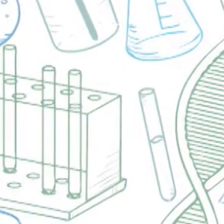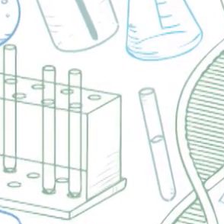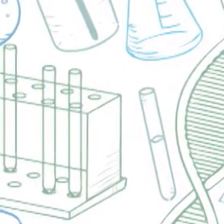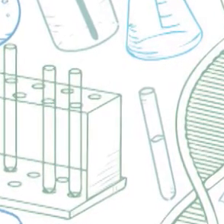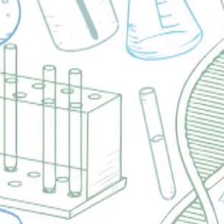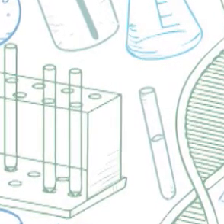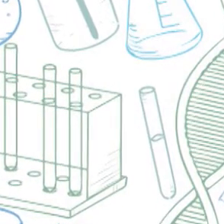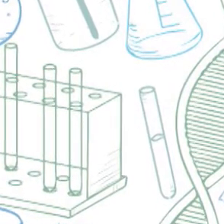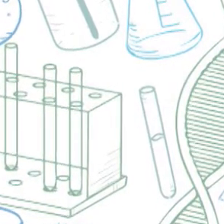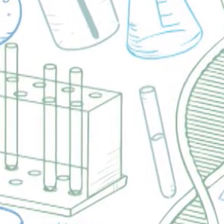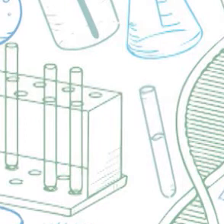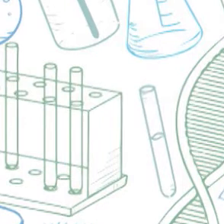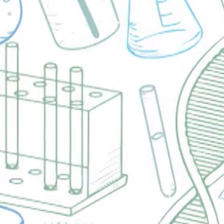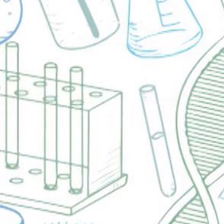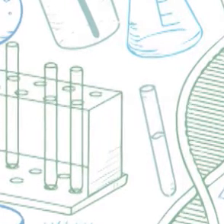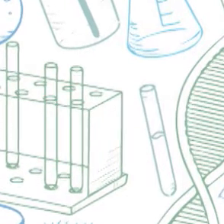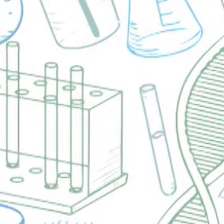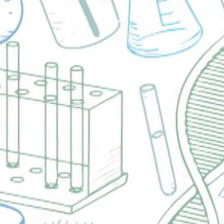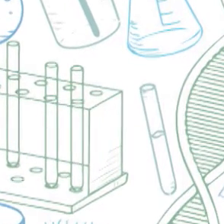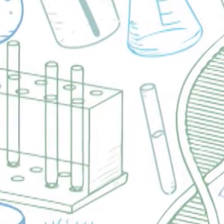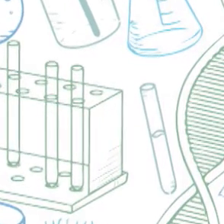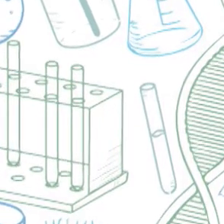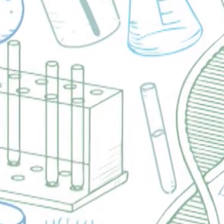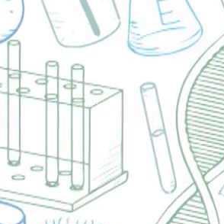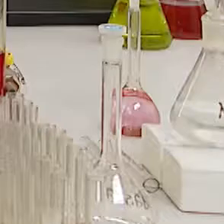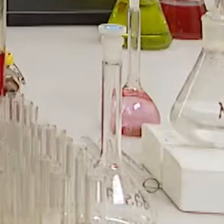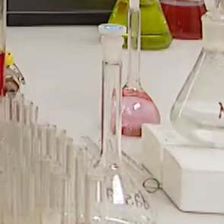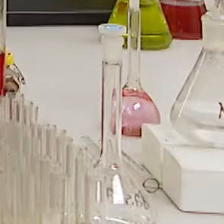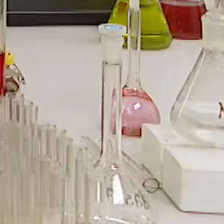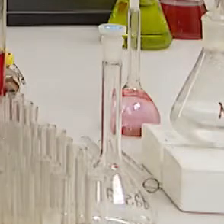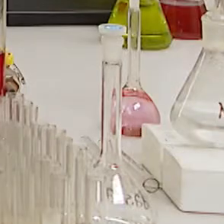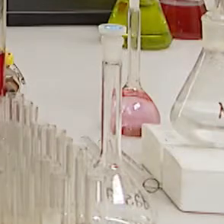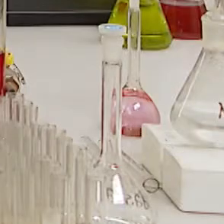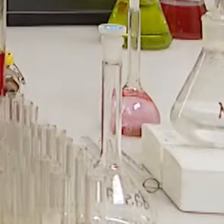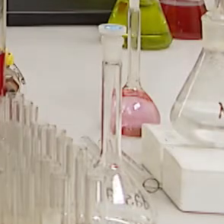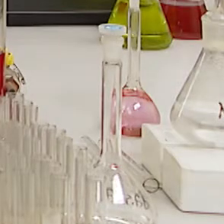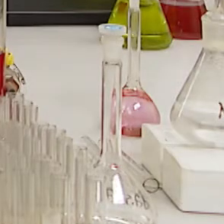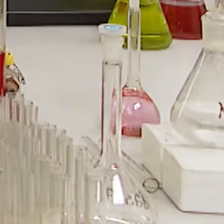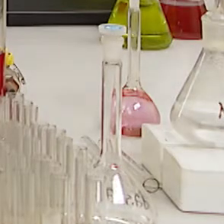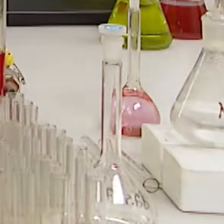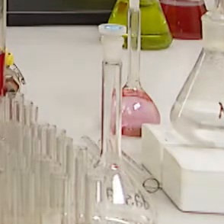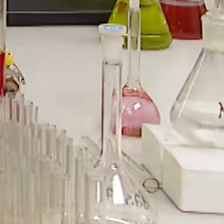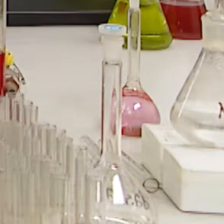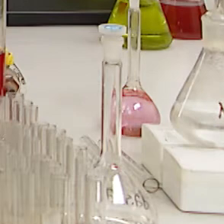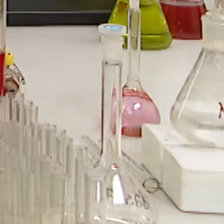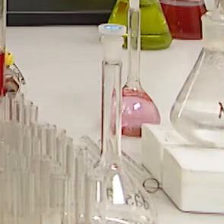კიდევ ერთი შემთხვევა. ამ შემთხვევაშიც რეაქციაში